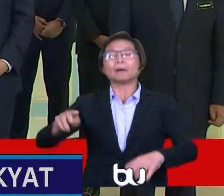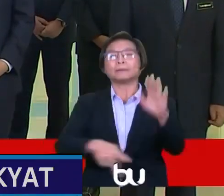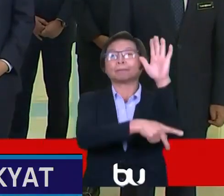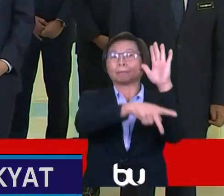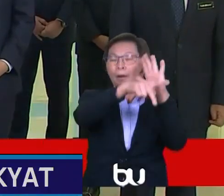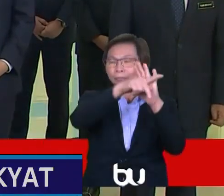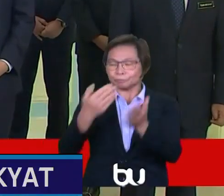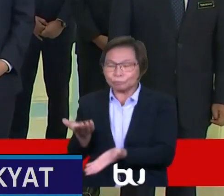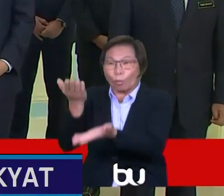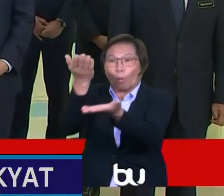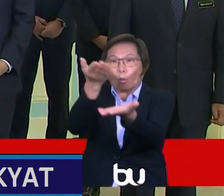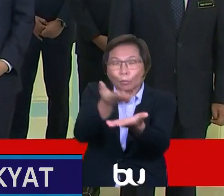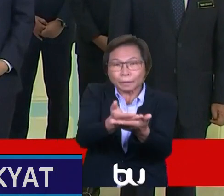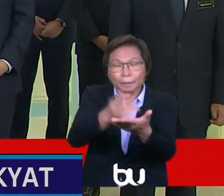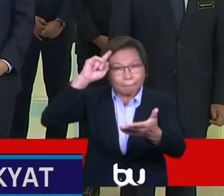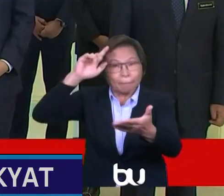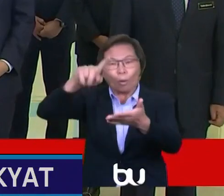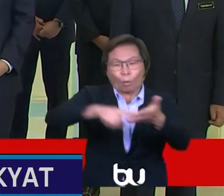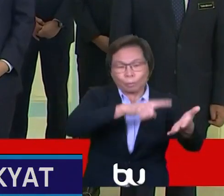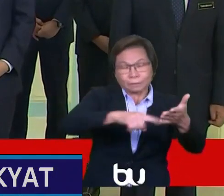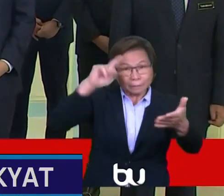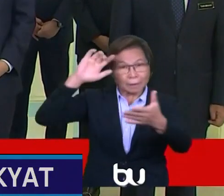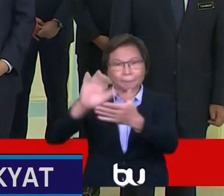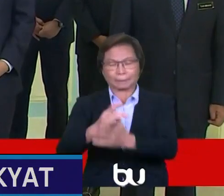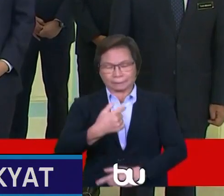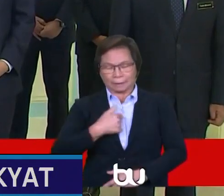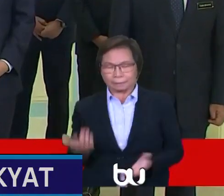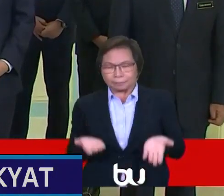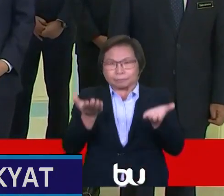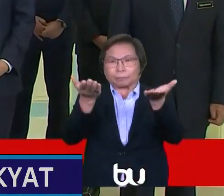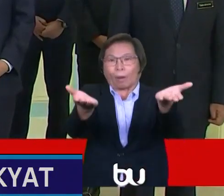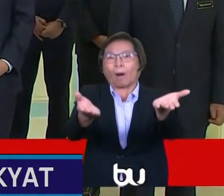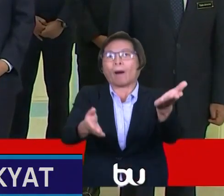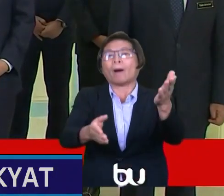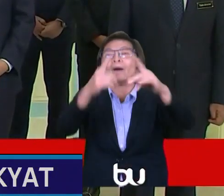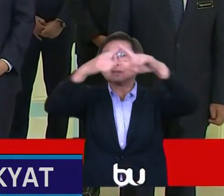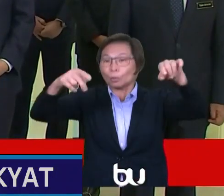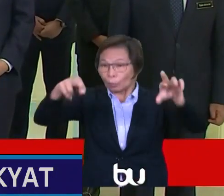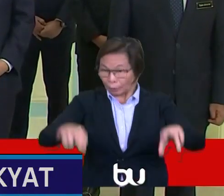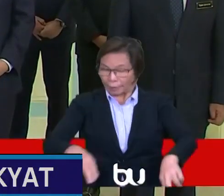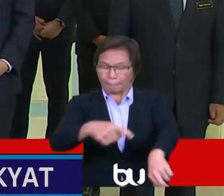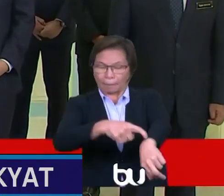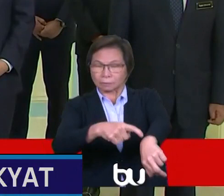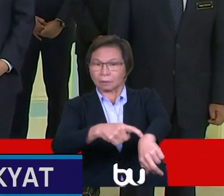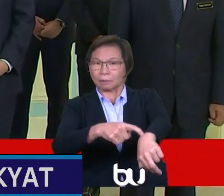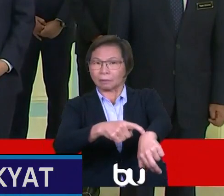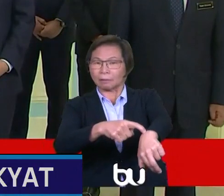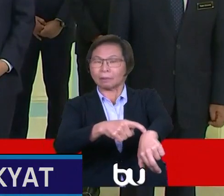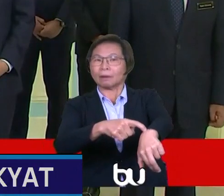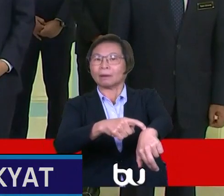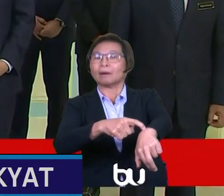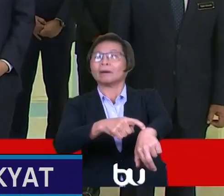Suatu usul undi percaya kepada saya akan dibentangkan di Dewan Rakyat ketika Dewan Rakyat